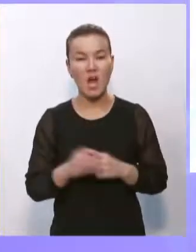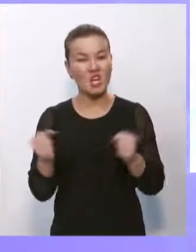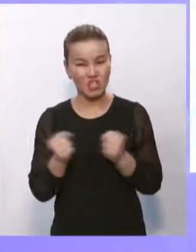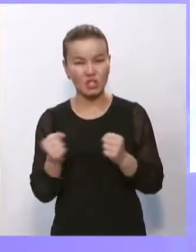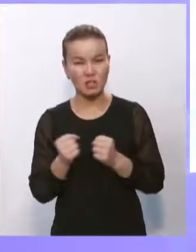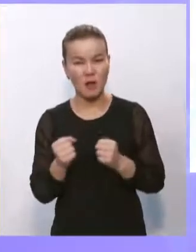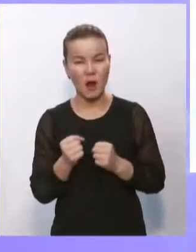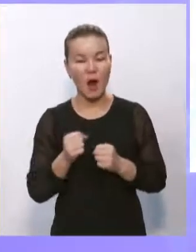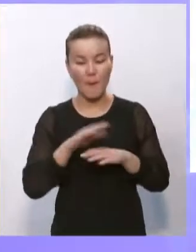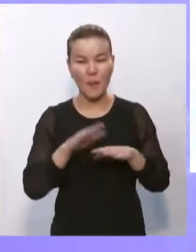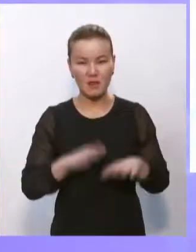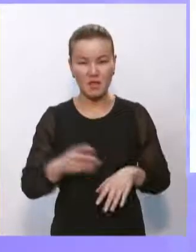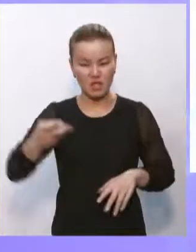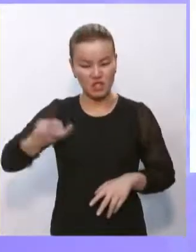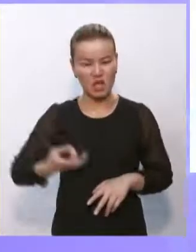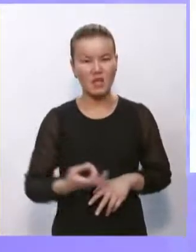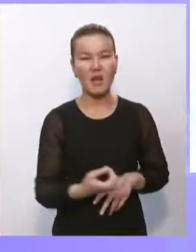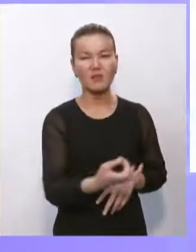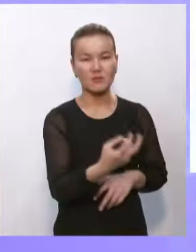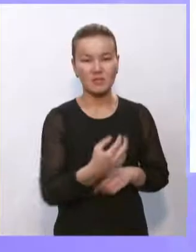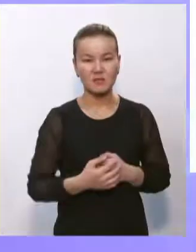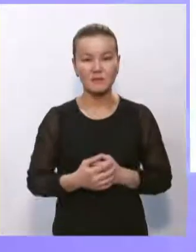Кышында балдар чана тебишет.